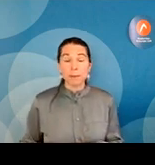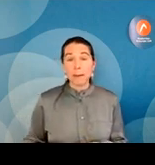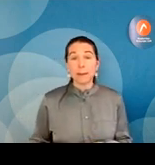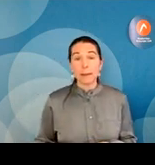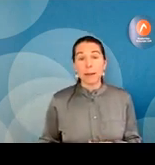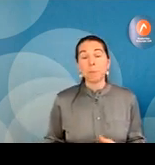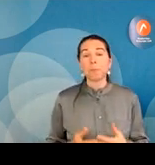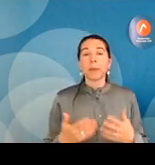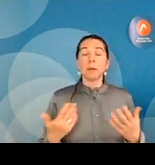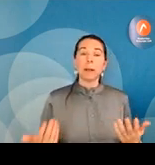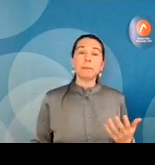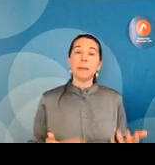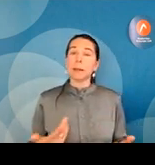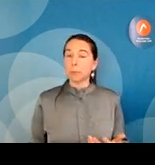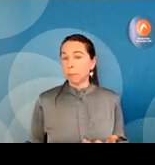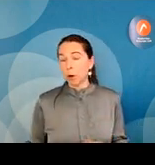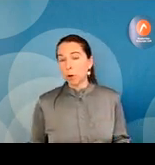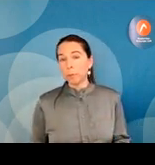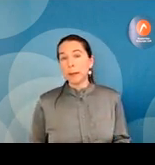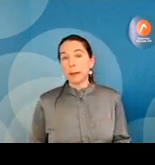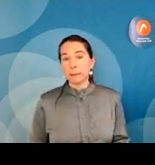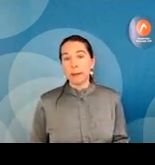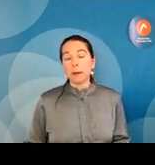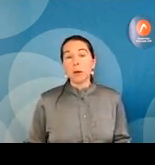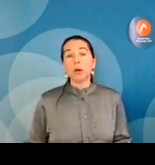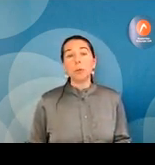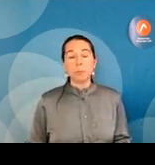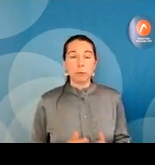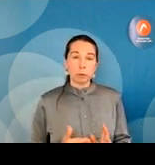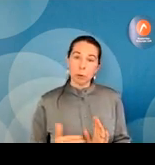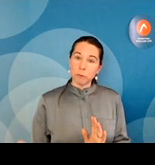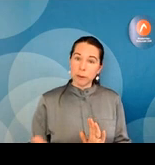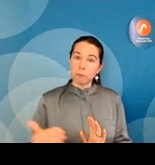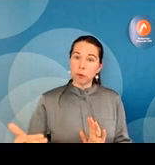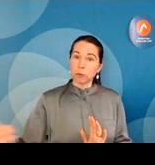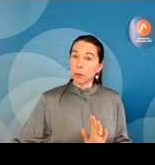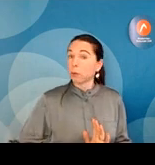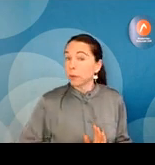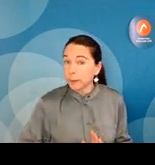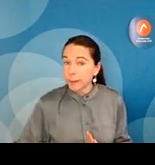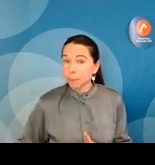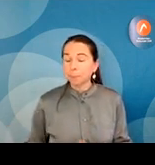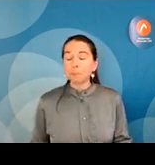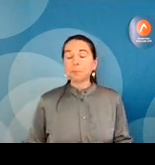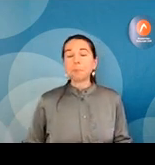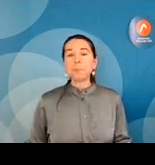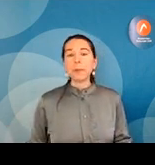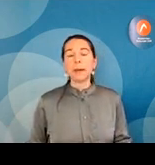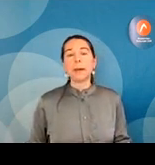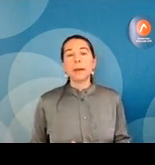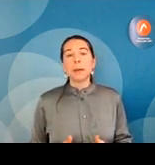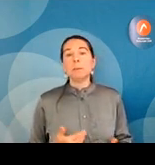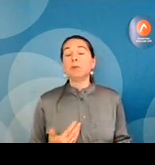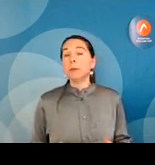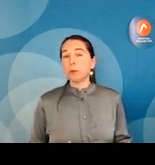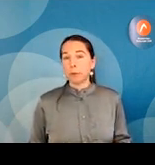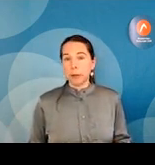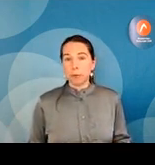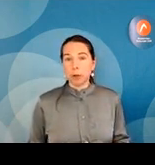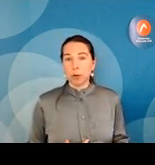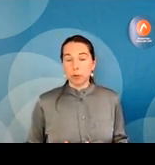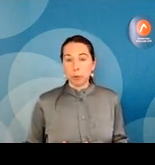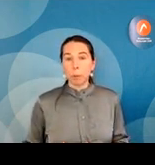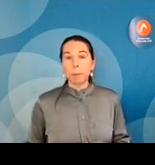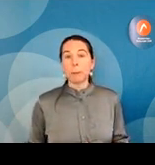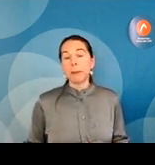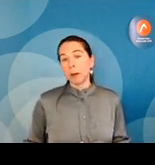bedömer ansökningshandlingarna? Ibland är det liksom en bakomliggande uppgift som kommer fram först om man går vidare. Men det finns ju